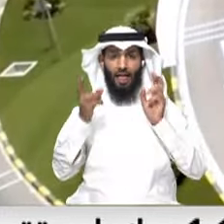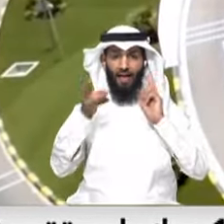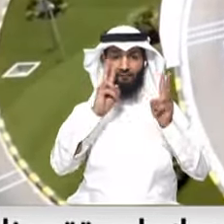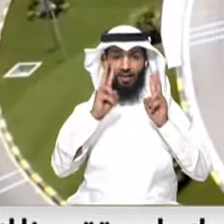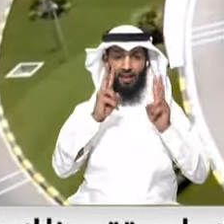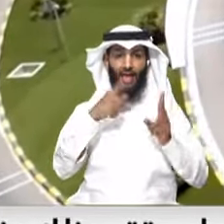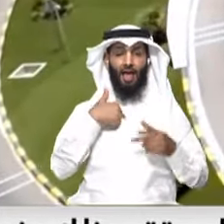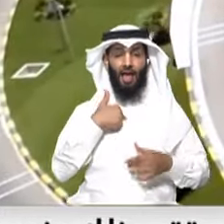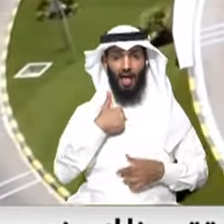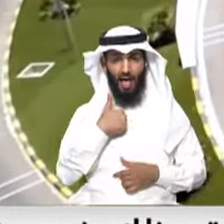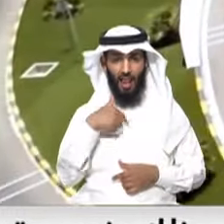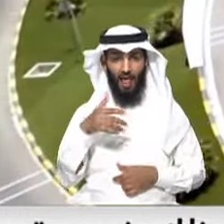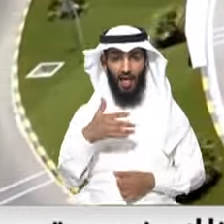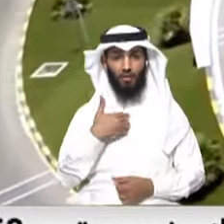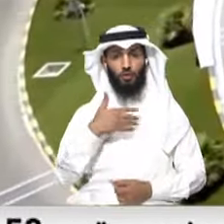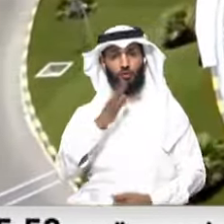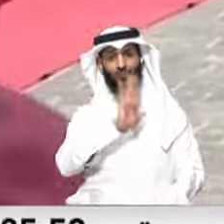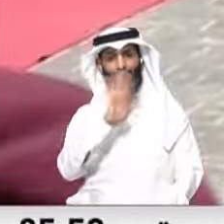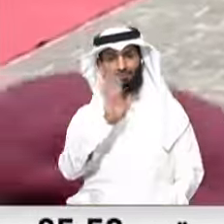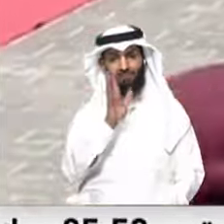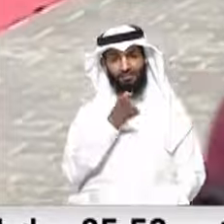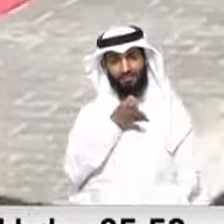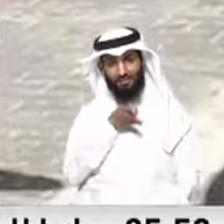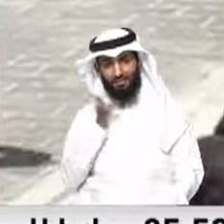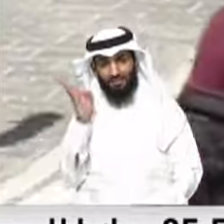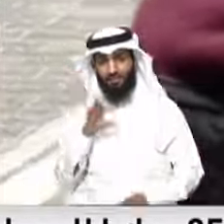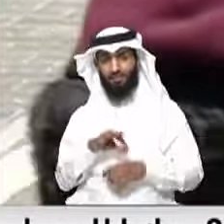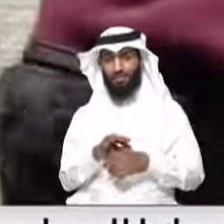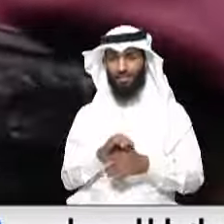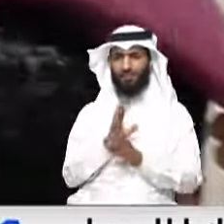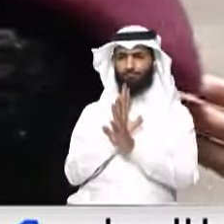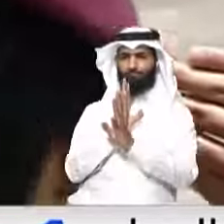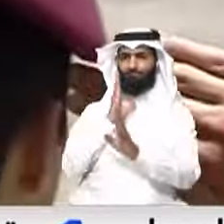بمثل ما استقبل به من حفاوة وتقدير.